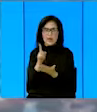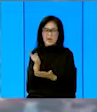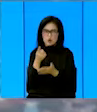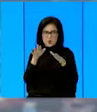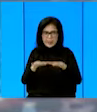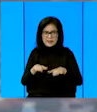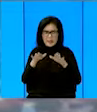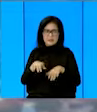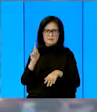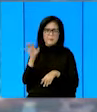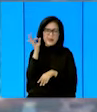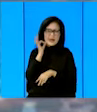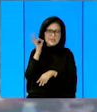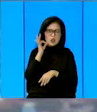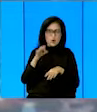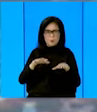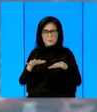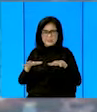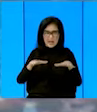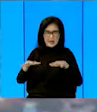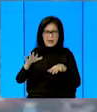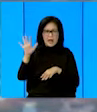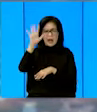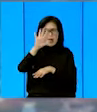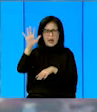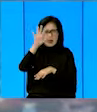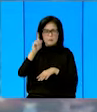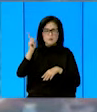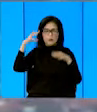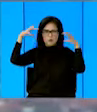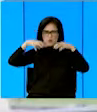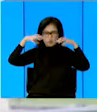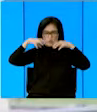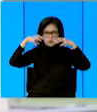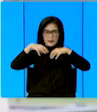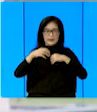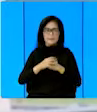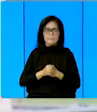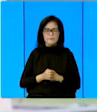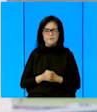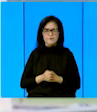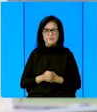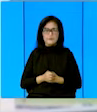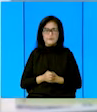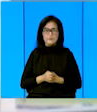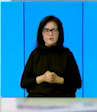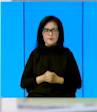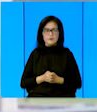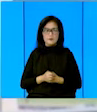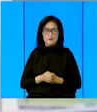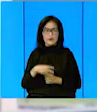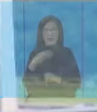terhadap potensi bencana alam yang kemungkinan terjadi akibat hujan belakangan ini El Nino yang